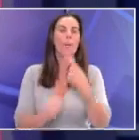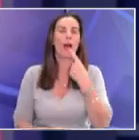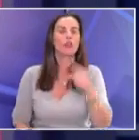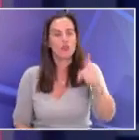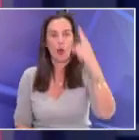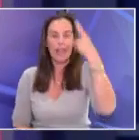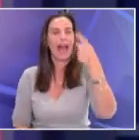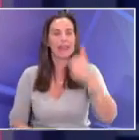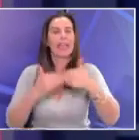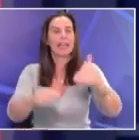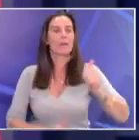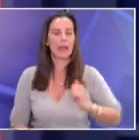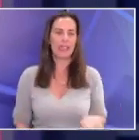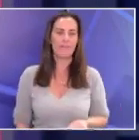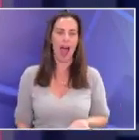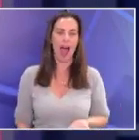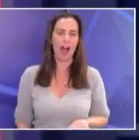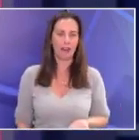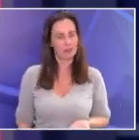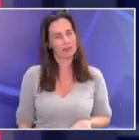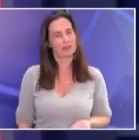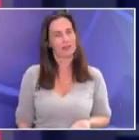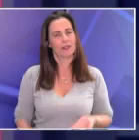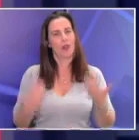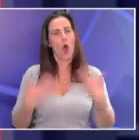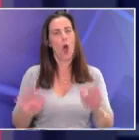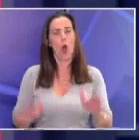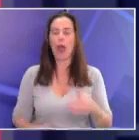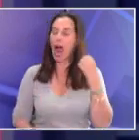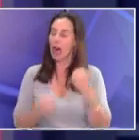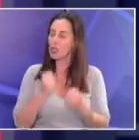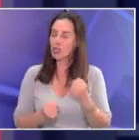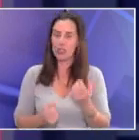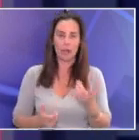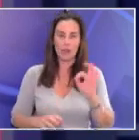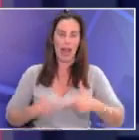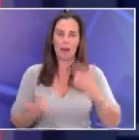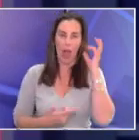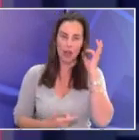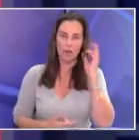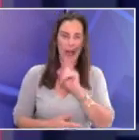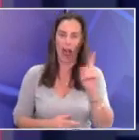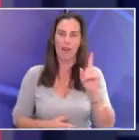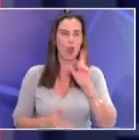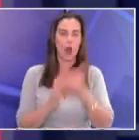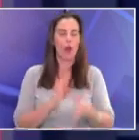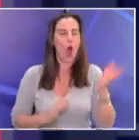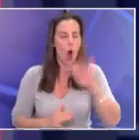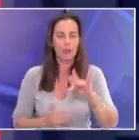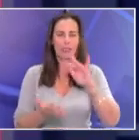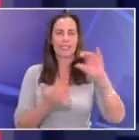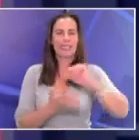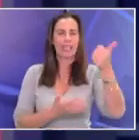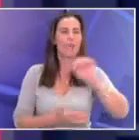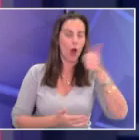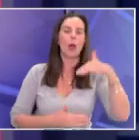שהוא יודע איך אתה התקדמת בצבא? אוי, הקשיים הם חייכן נשים. אך לא לוותר, עוד פסגה ועוד